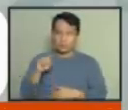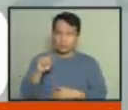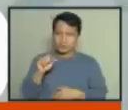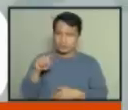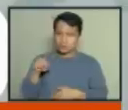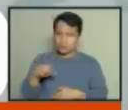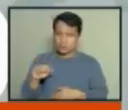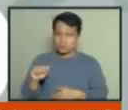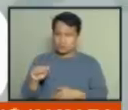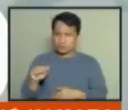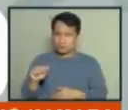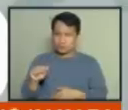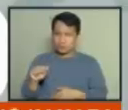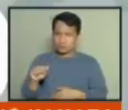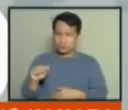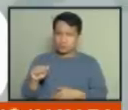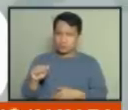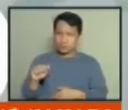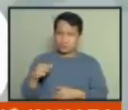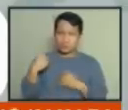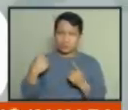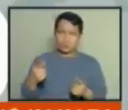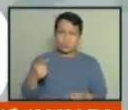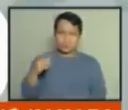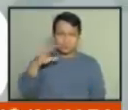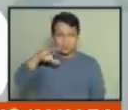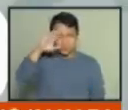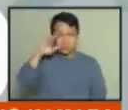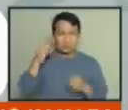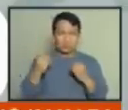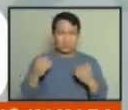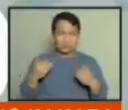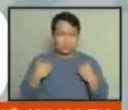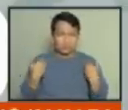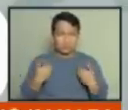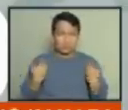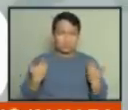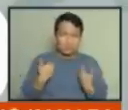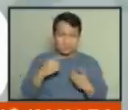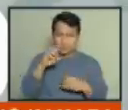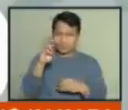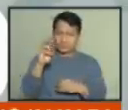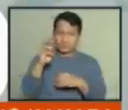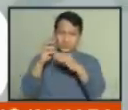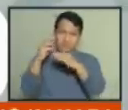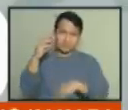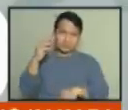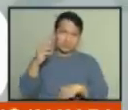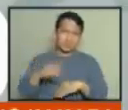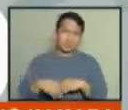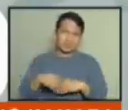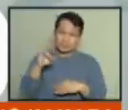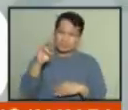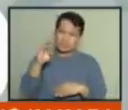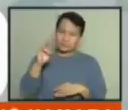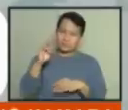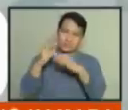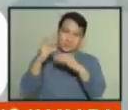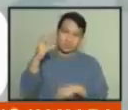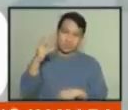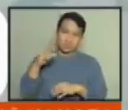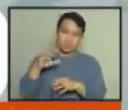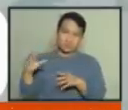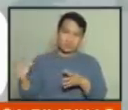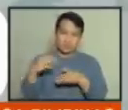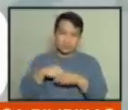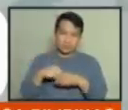Cavite, headquarters nitong nung Cavite Varsitarian at ang dami rin pong mga minor de edad. Yun nga po sir, sinasabi ko po, baka po kasi nahaluan